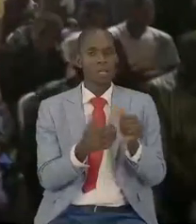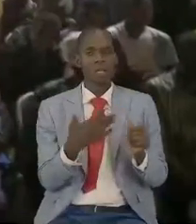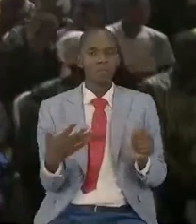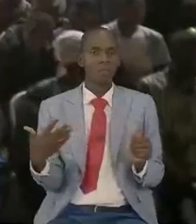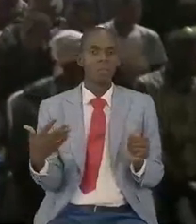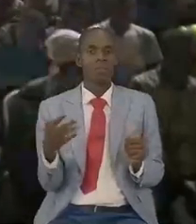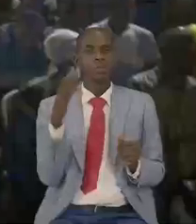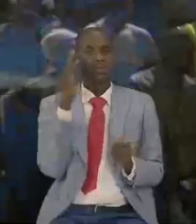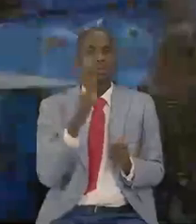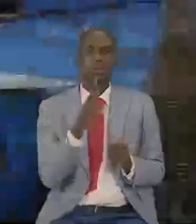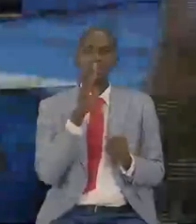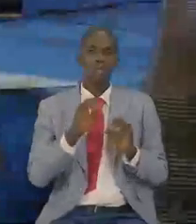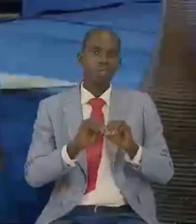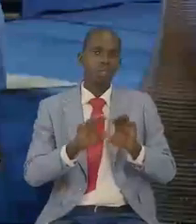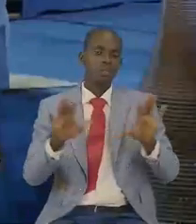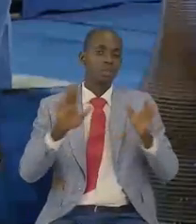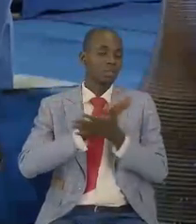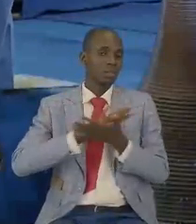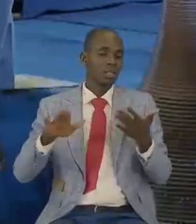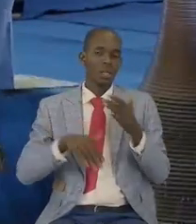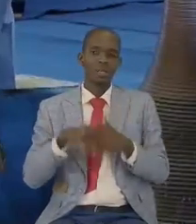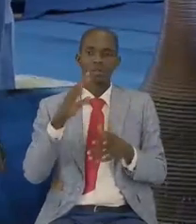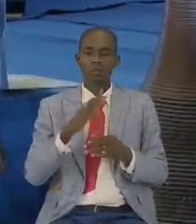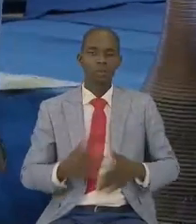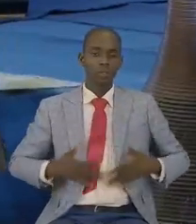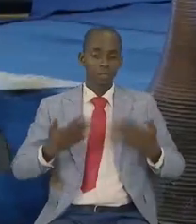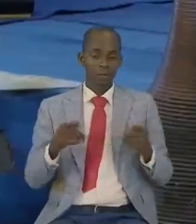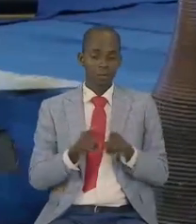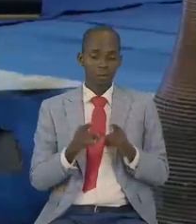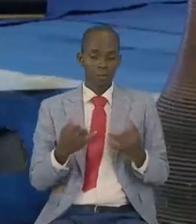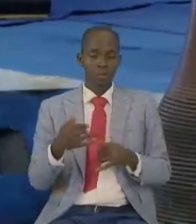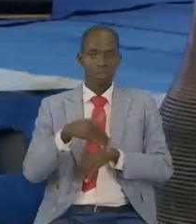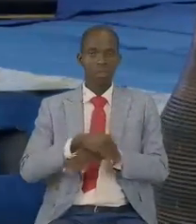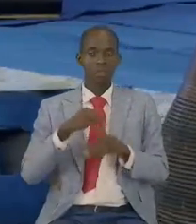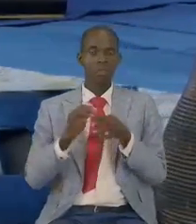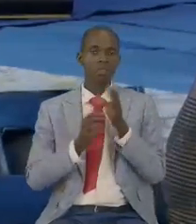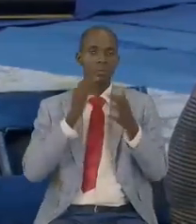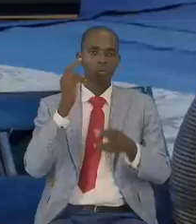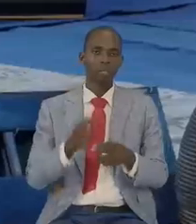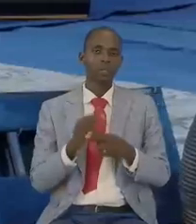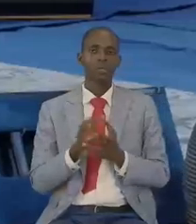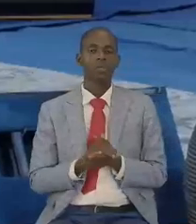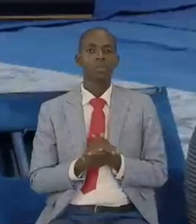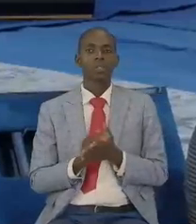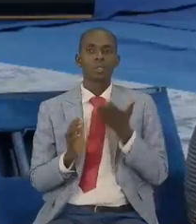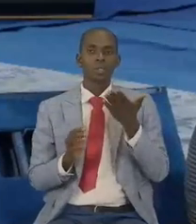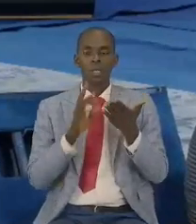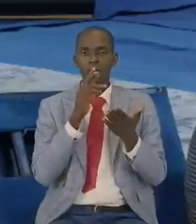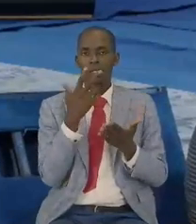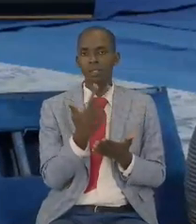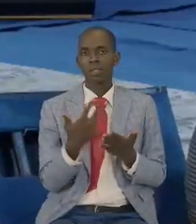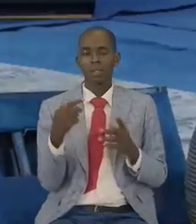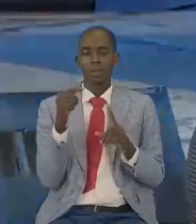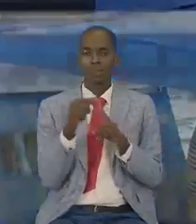Et tout sera clair, balayé de ta vie ce soir au nom de Jésus. Il y a trois points à considérer.